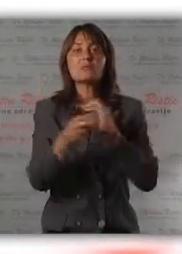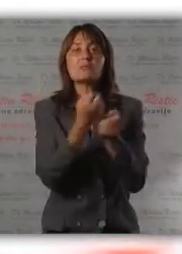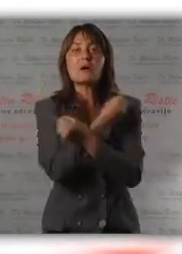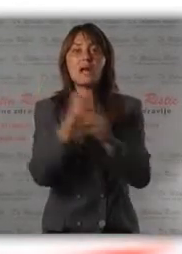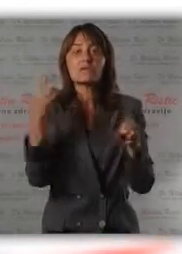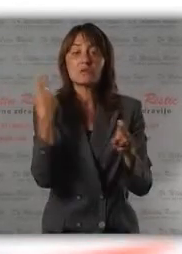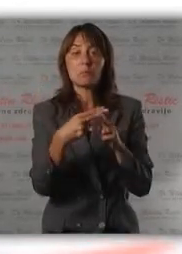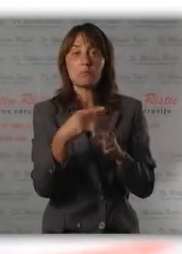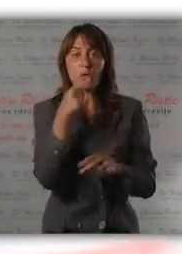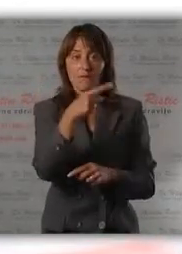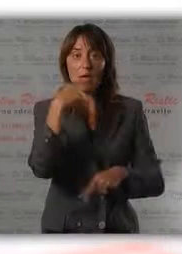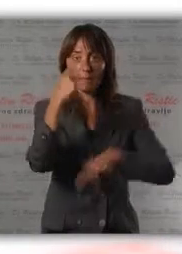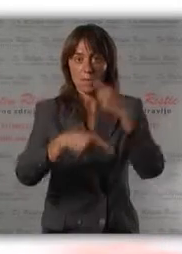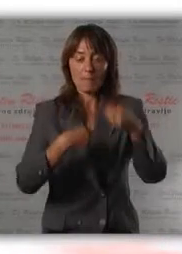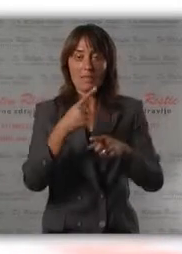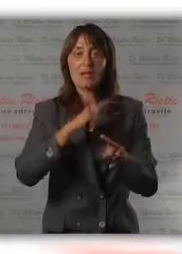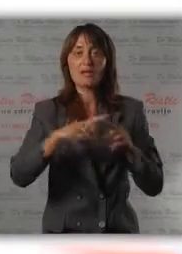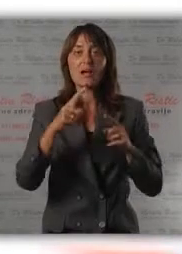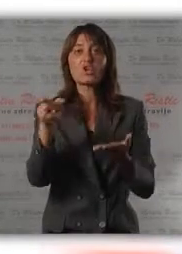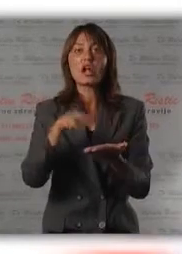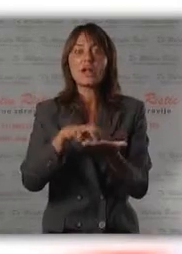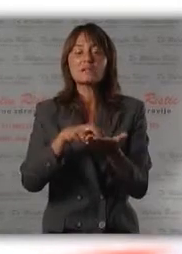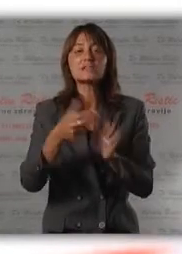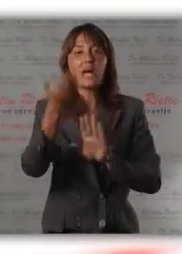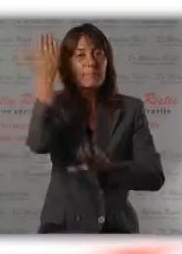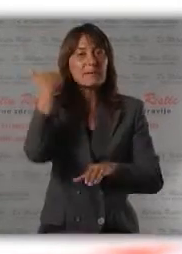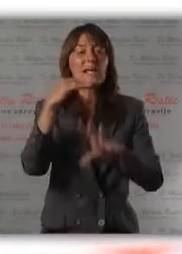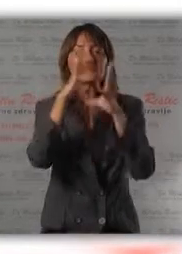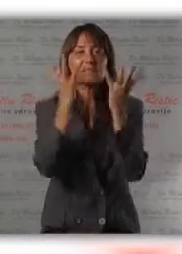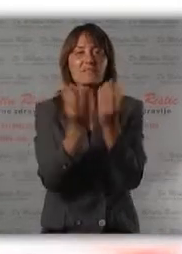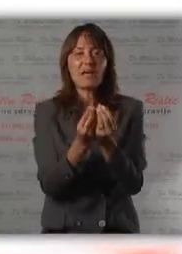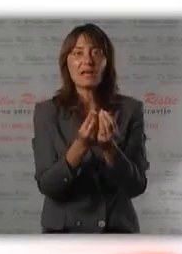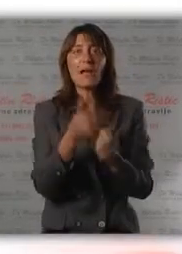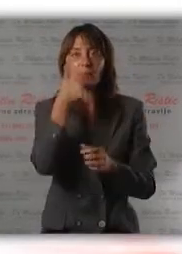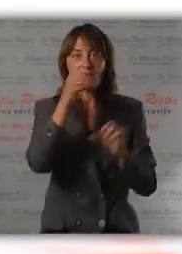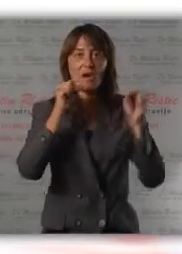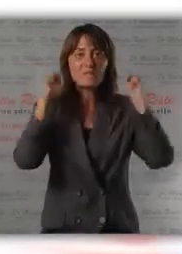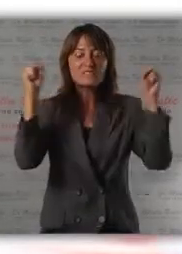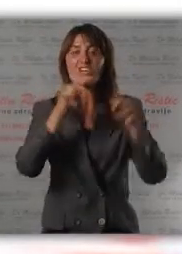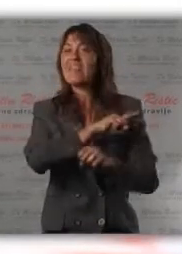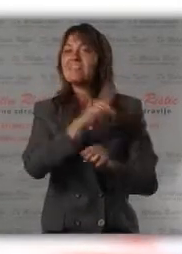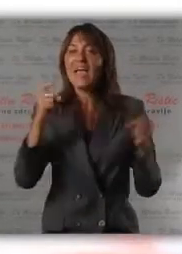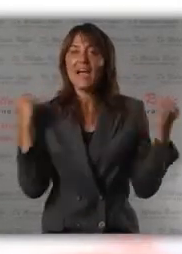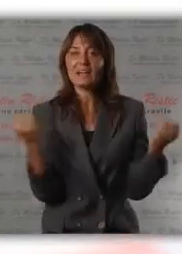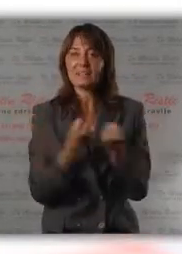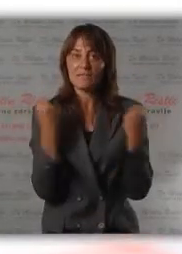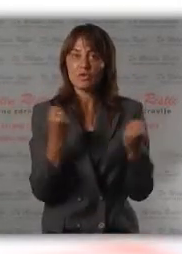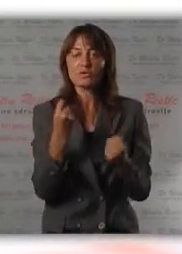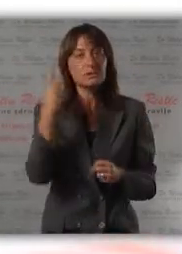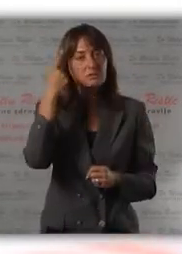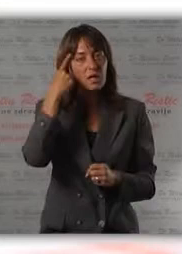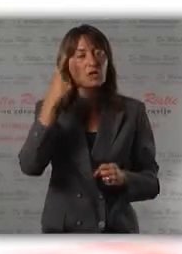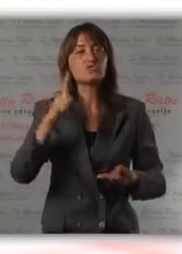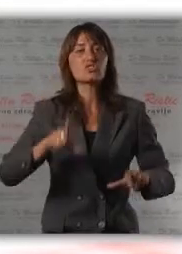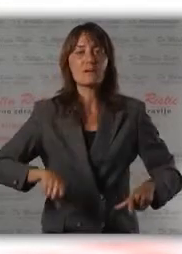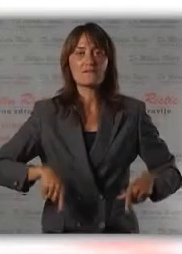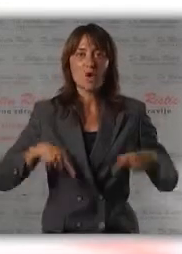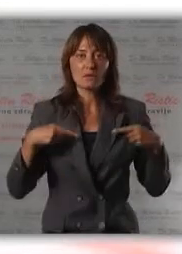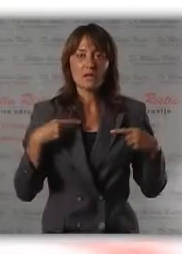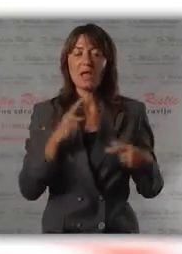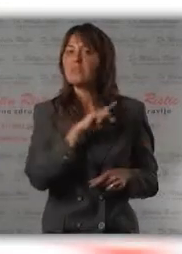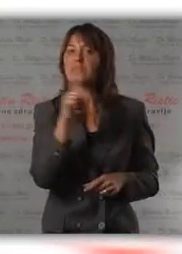sprečavamo razvoj bolesti. U ove promenljive faktore rizika pre svega spada fizička neaktivnost, sedantan način